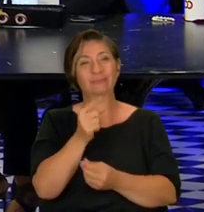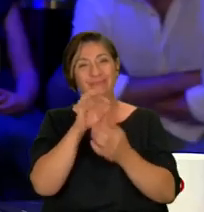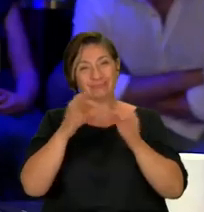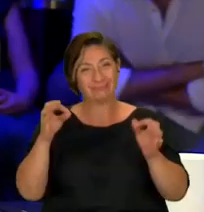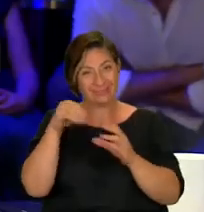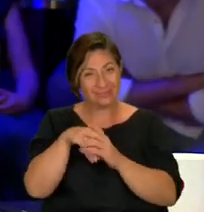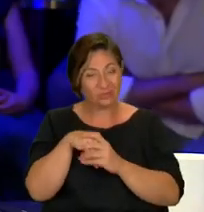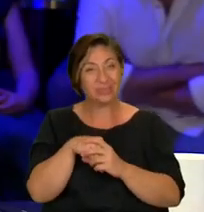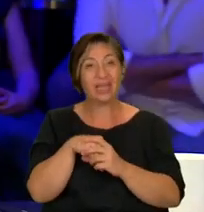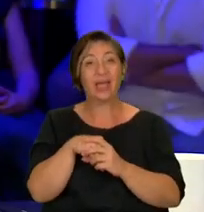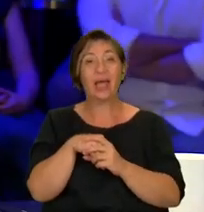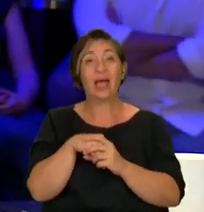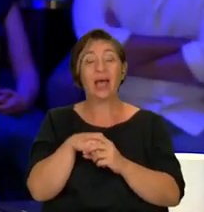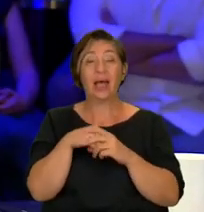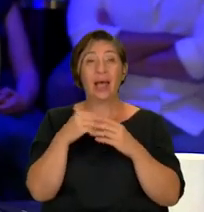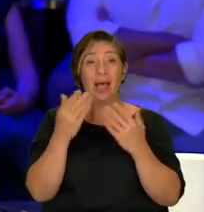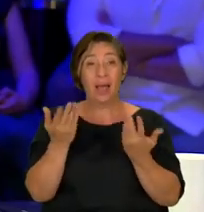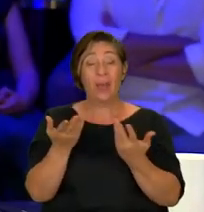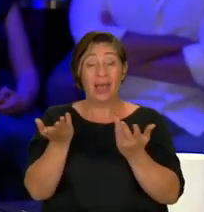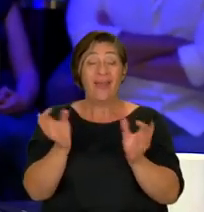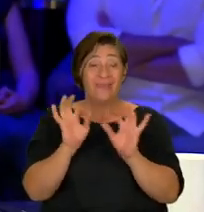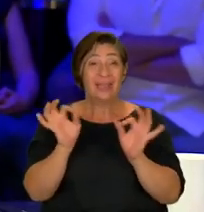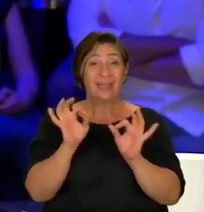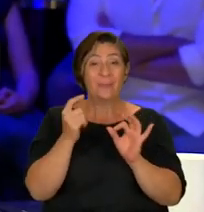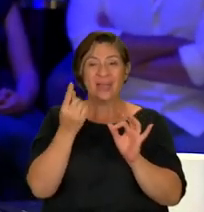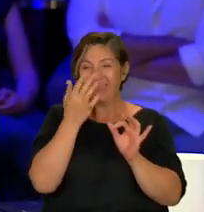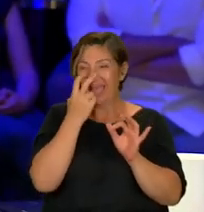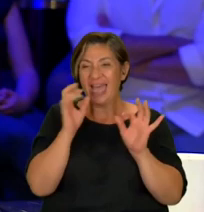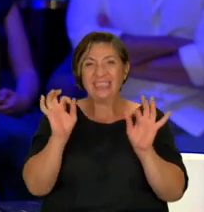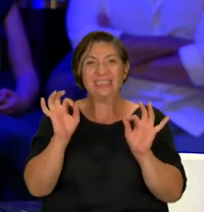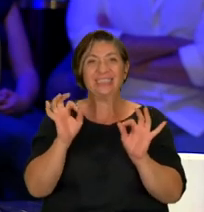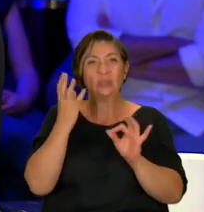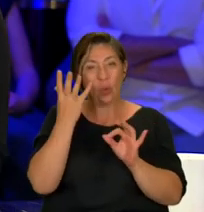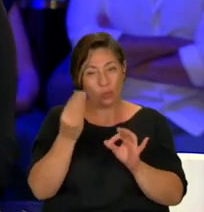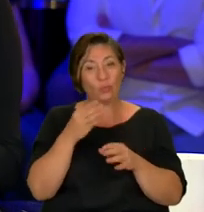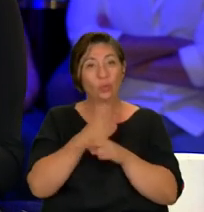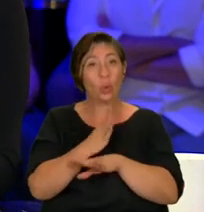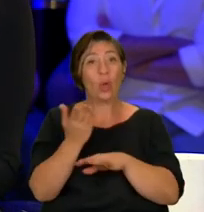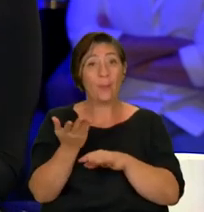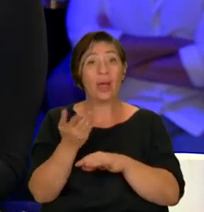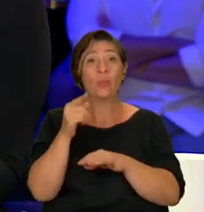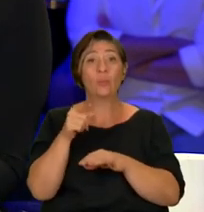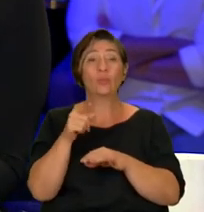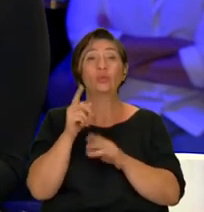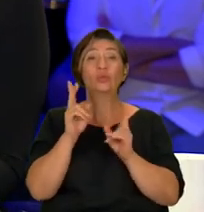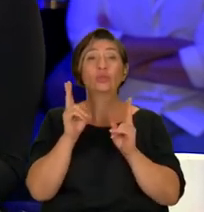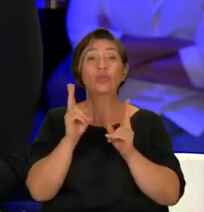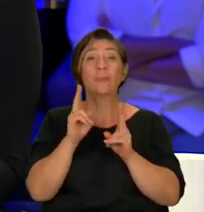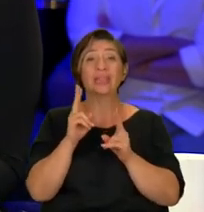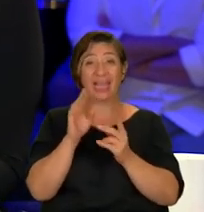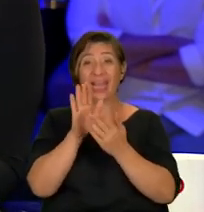sözleriniz için. Ama evet biraz hassas alıngan olduğum doğrudur ama bu